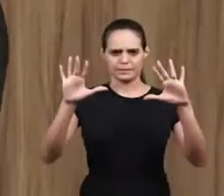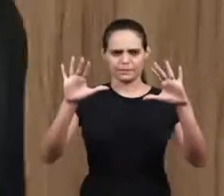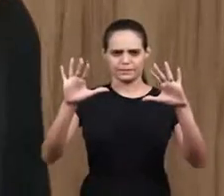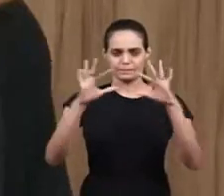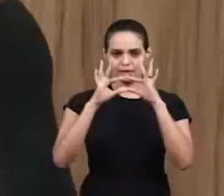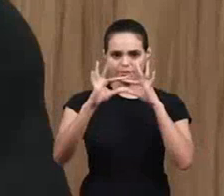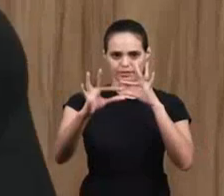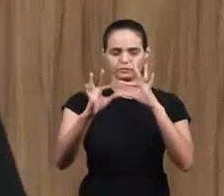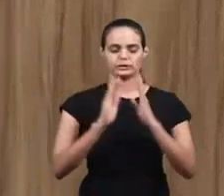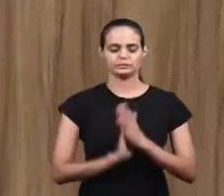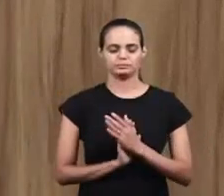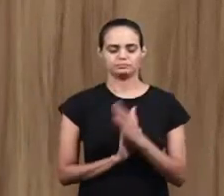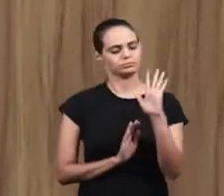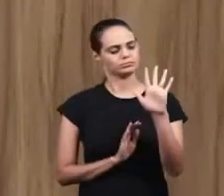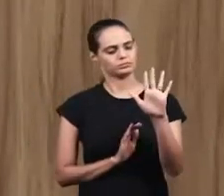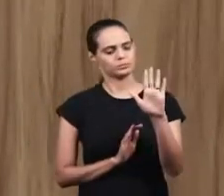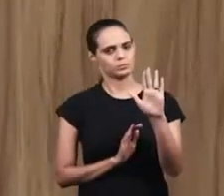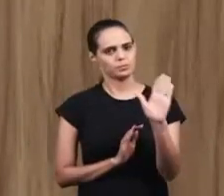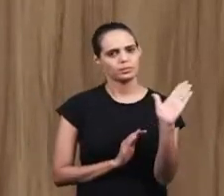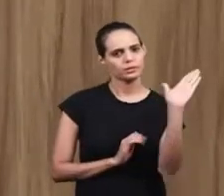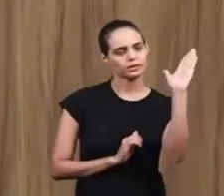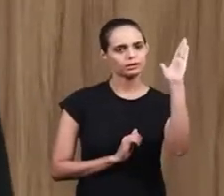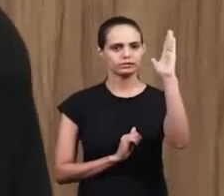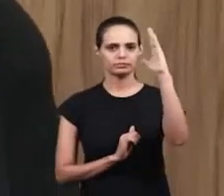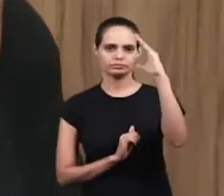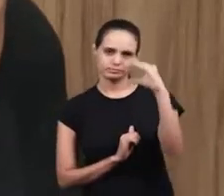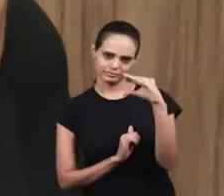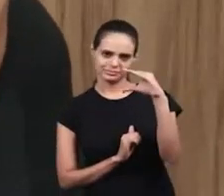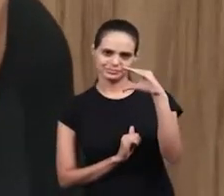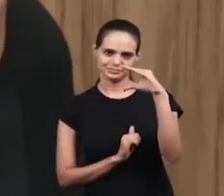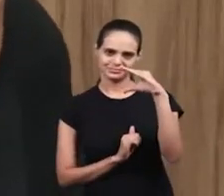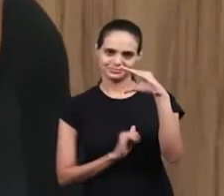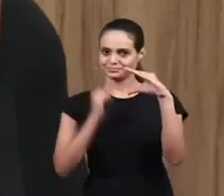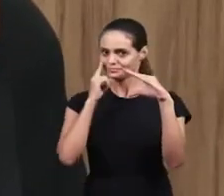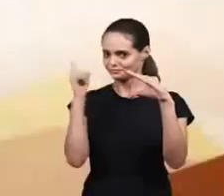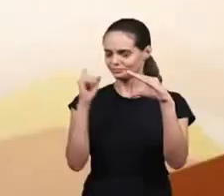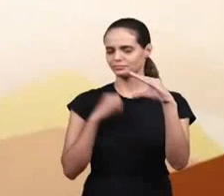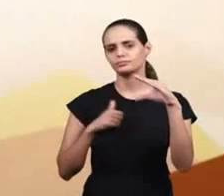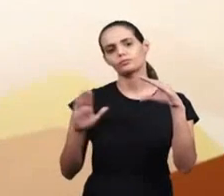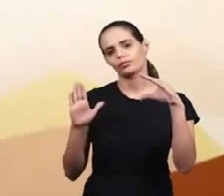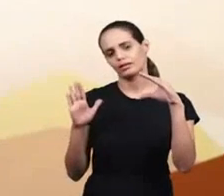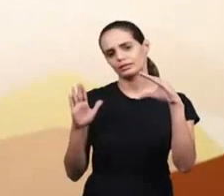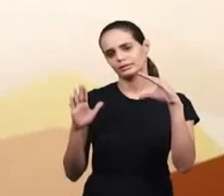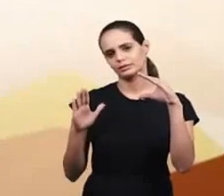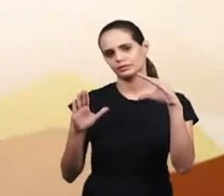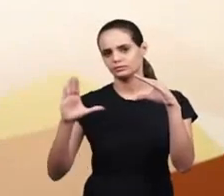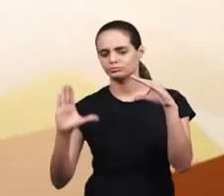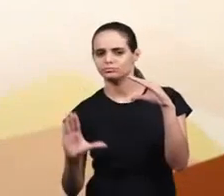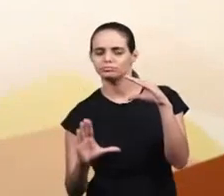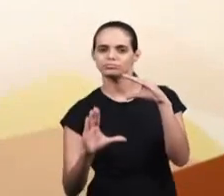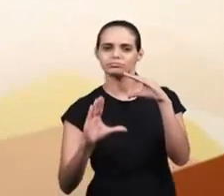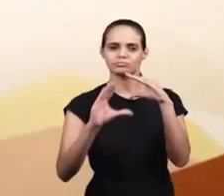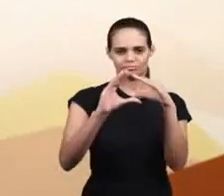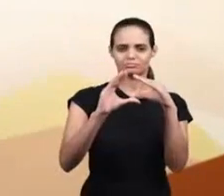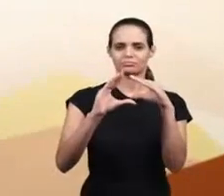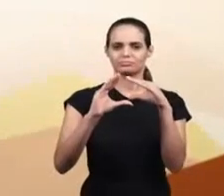Noten lernen. F, E, D und C. Lasst uns an die